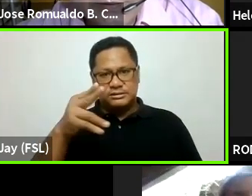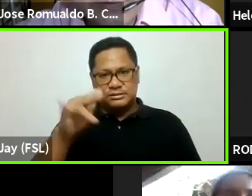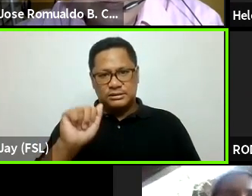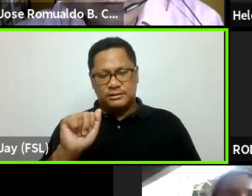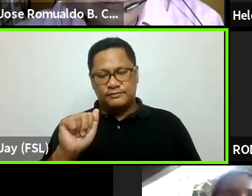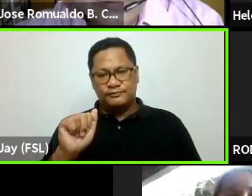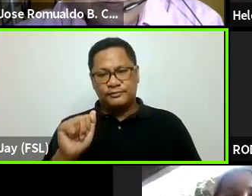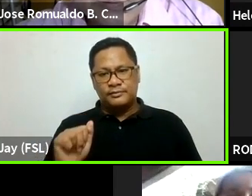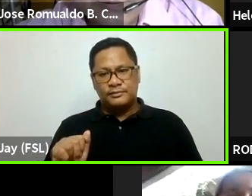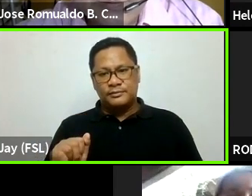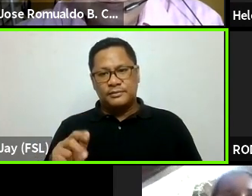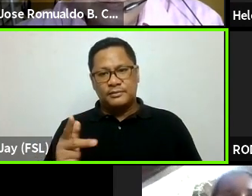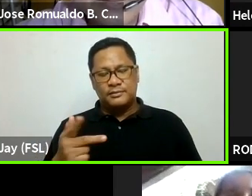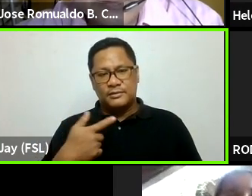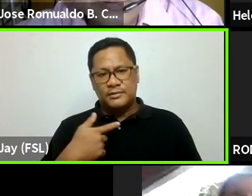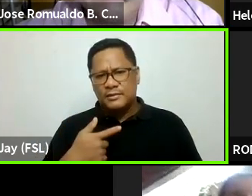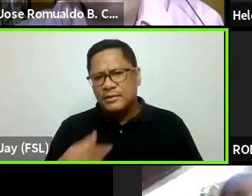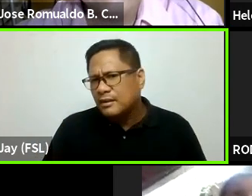meron na ako kunting